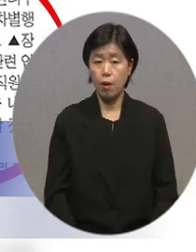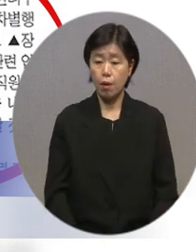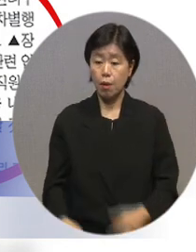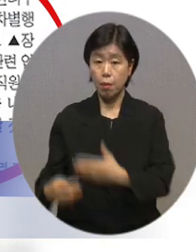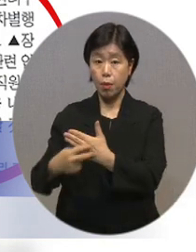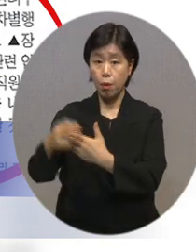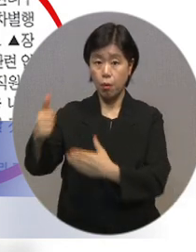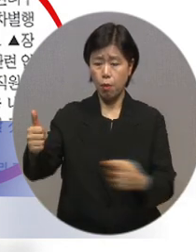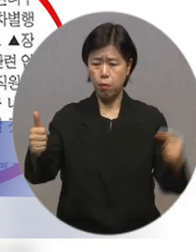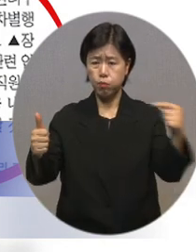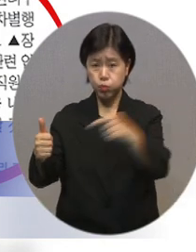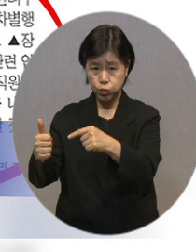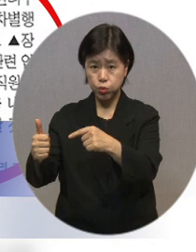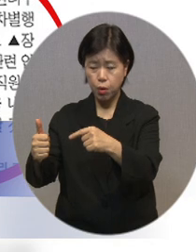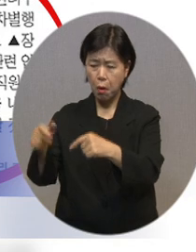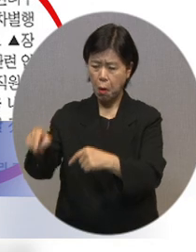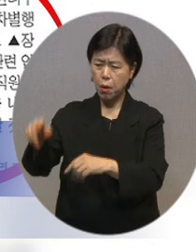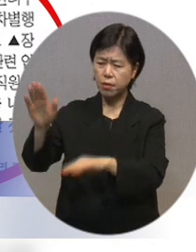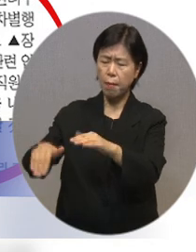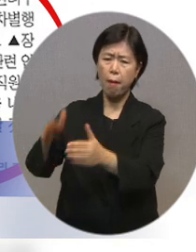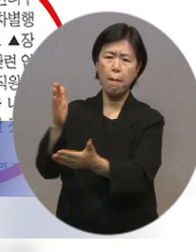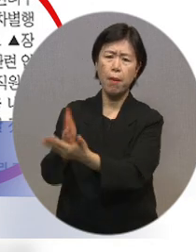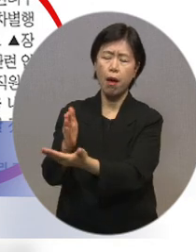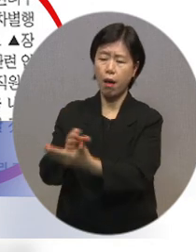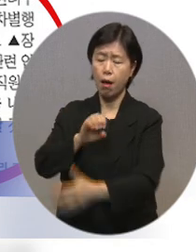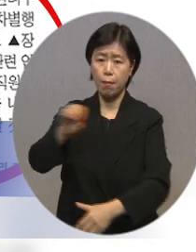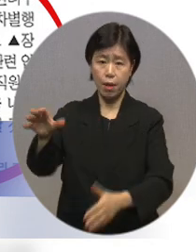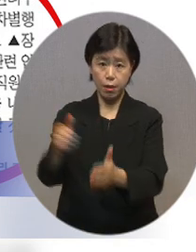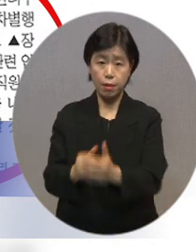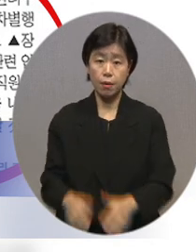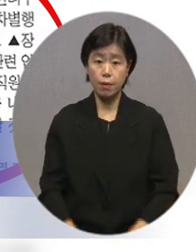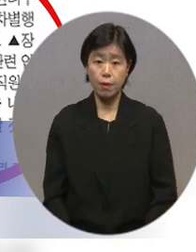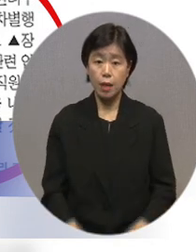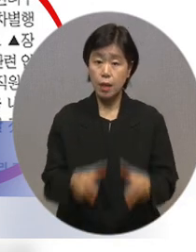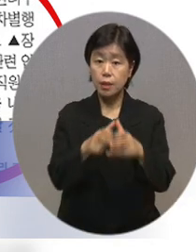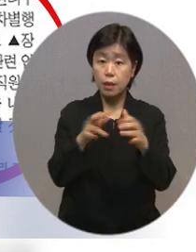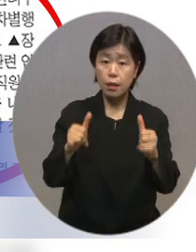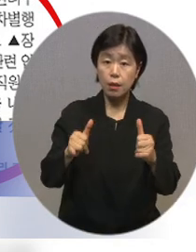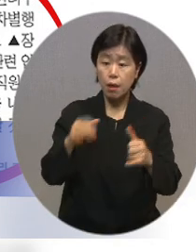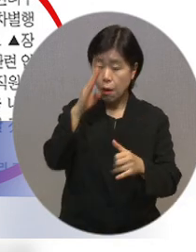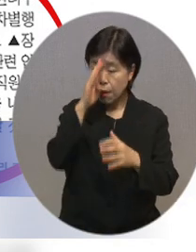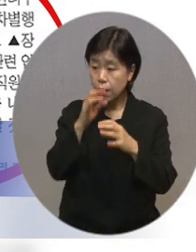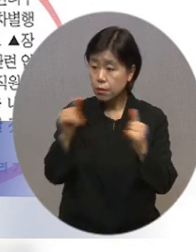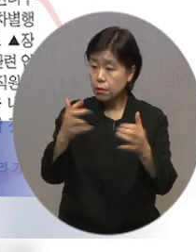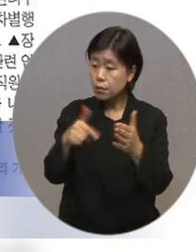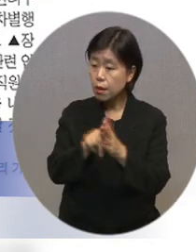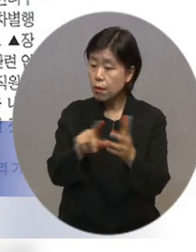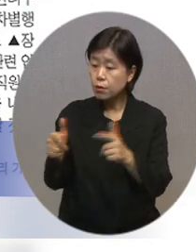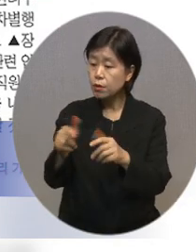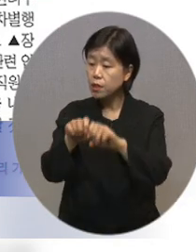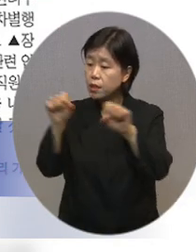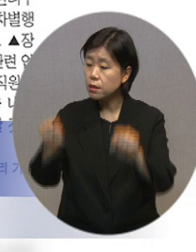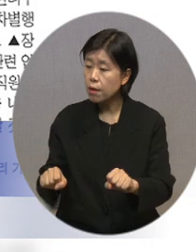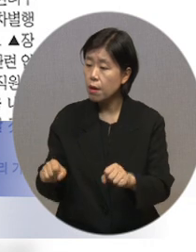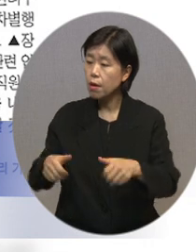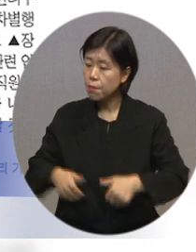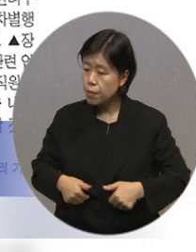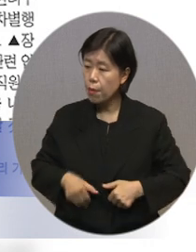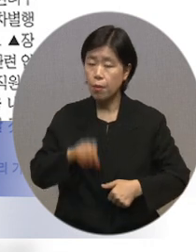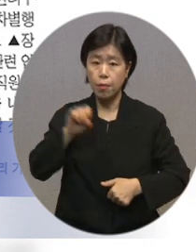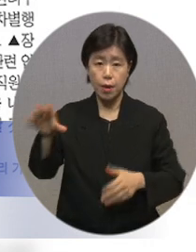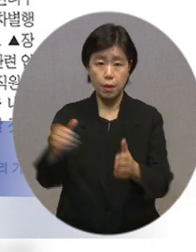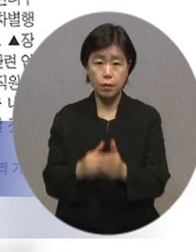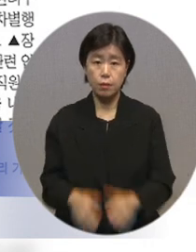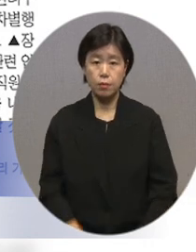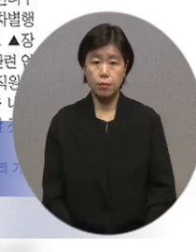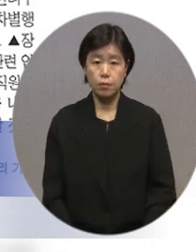차별이라는 판단을 하고 장애인 환자 의료 서비스 매뉴얼을 마련하라고 권고했습니다 인권은